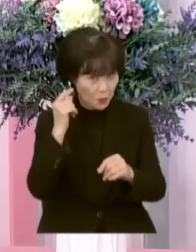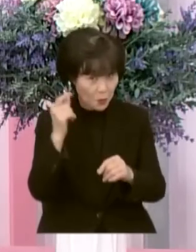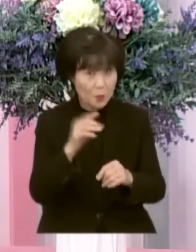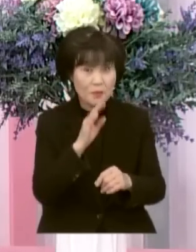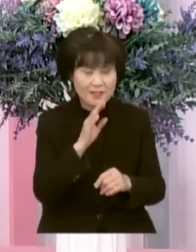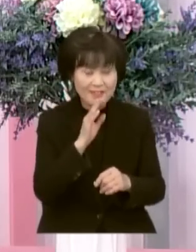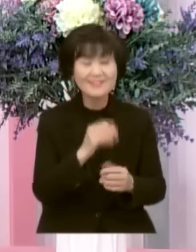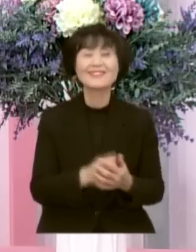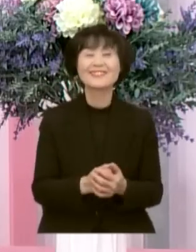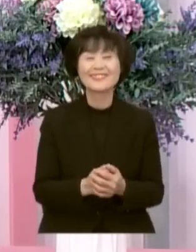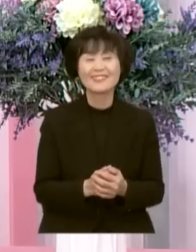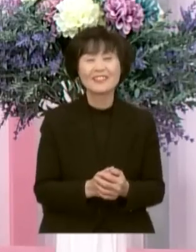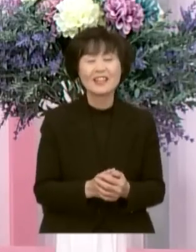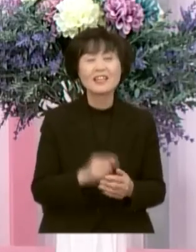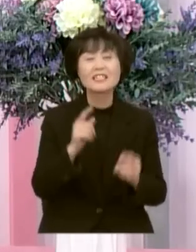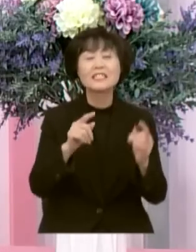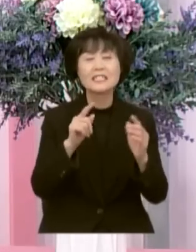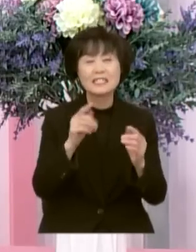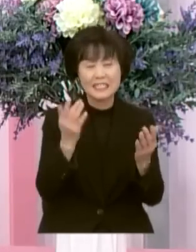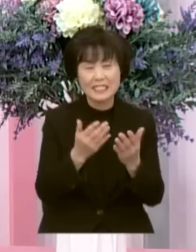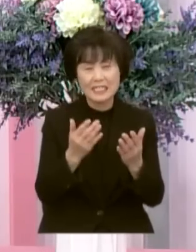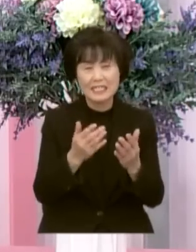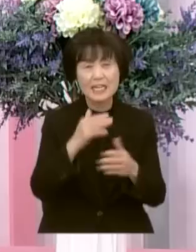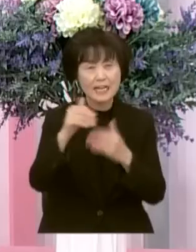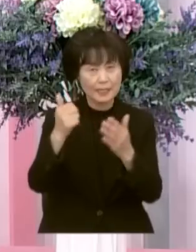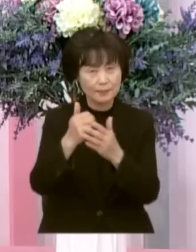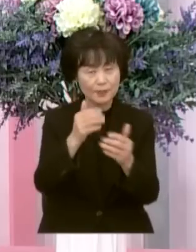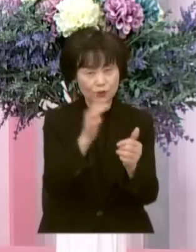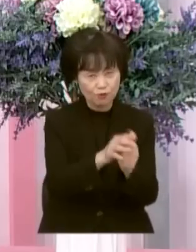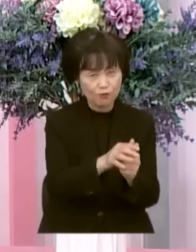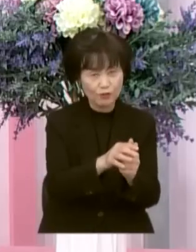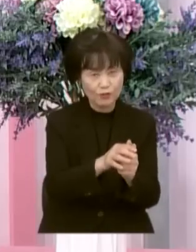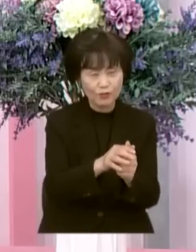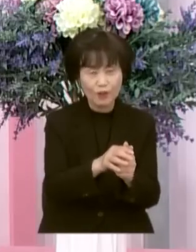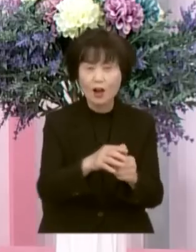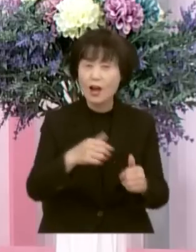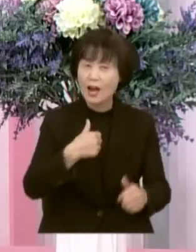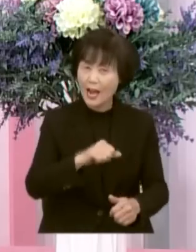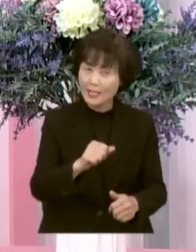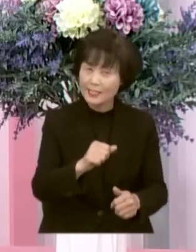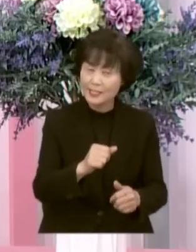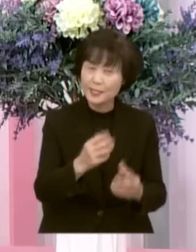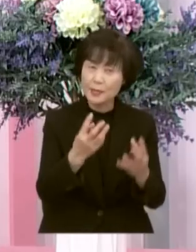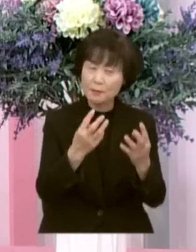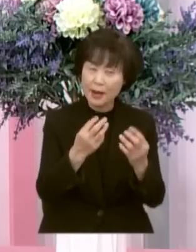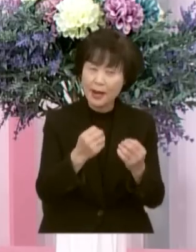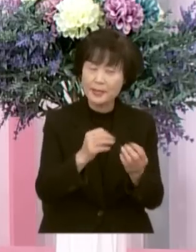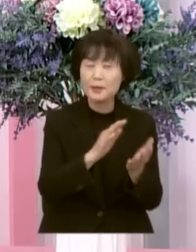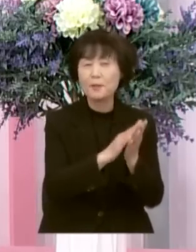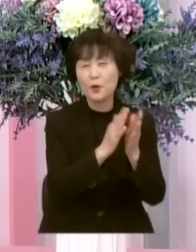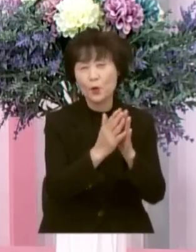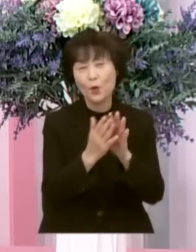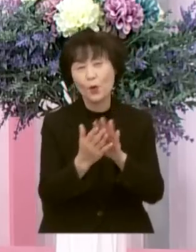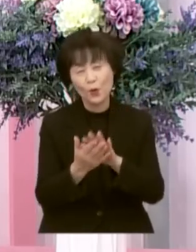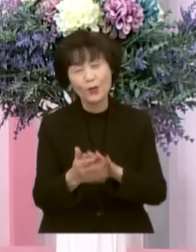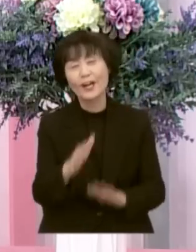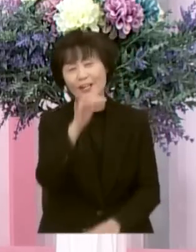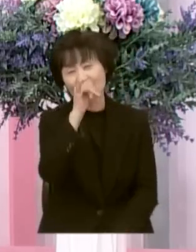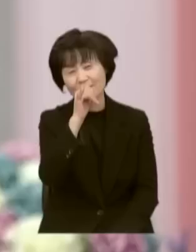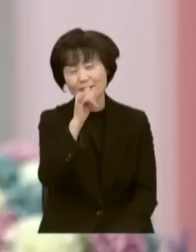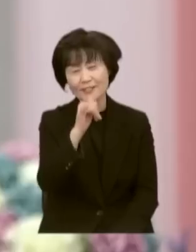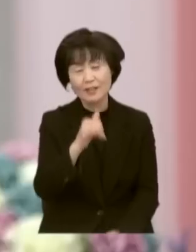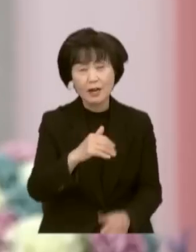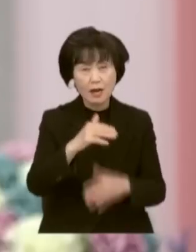그러면서 그거를 이제 시켜 주셔 갖고는 애가 굉장히 이렇게 교화가 되더라고요. 부드러워지고